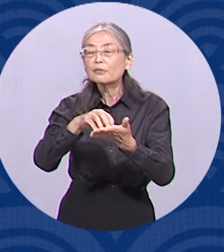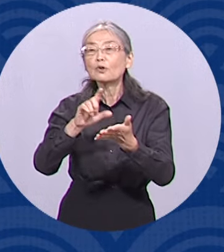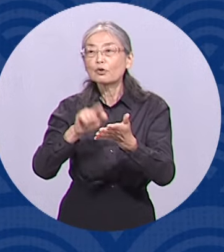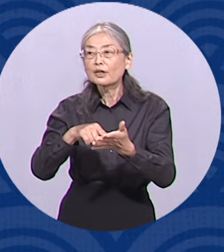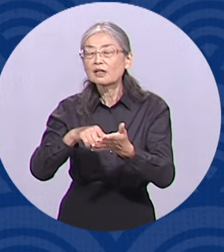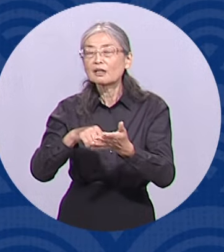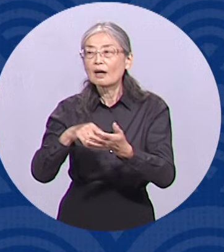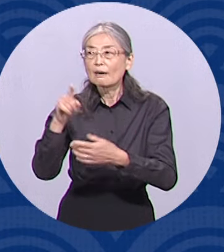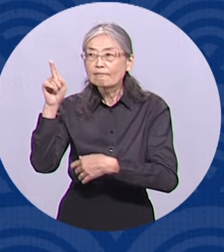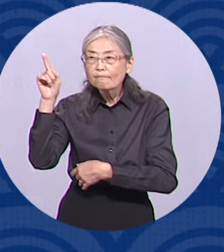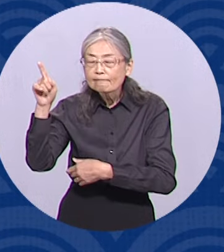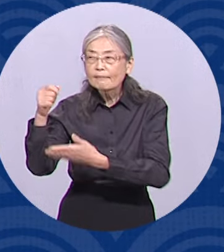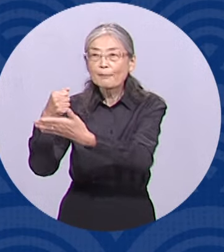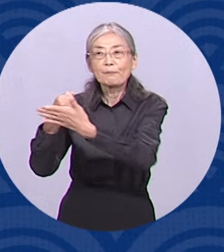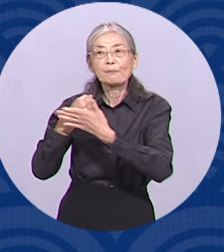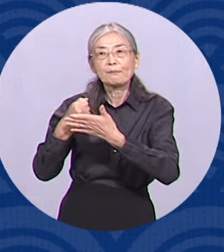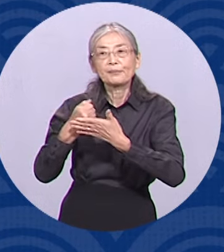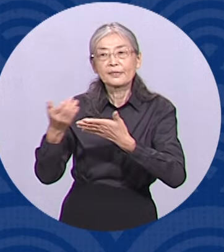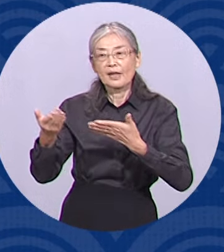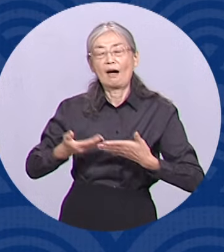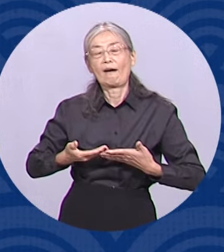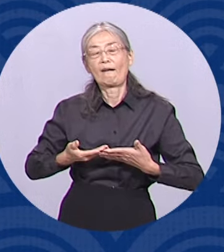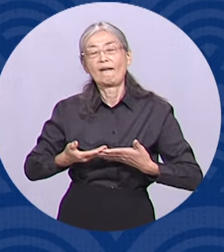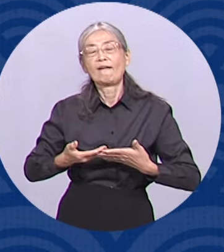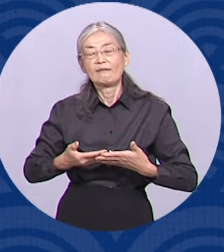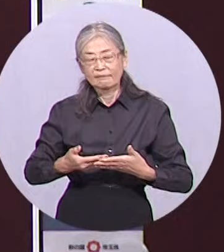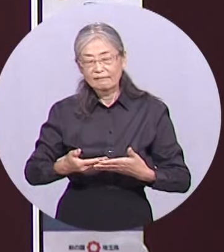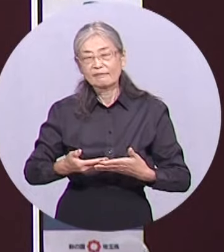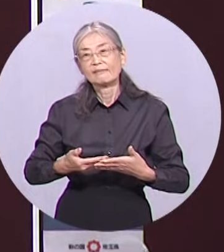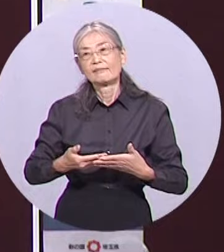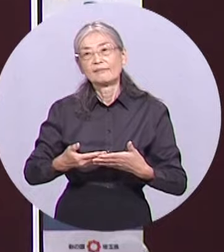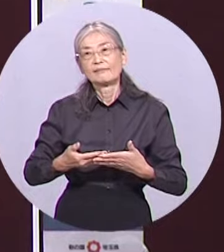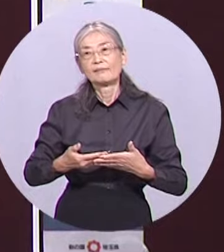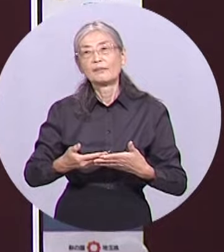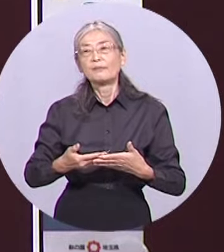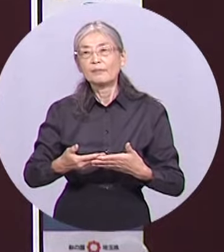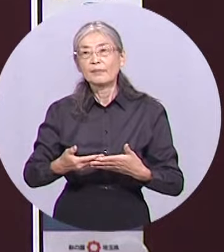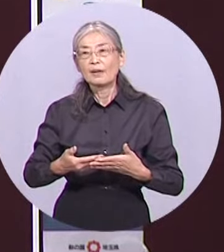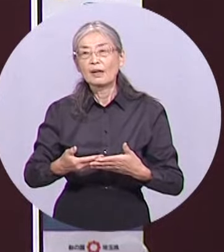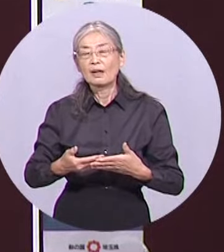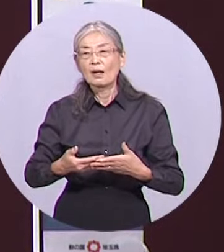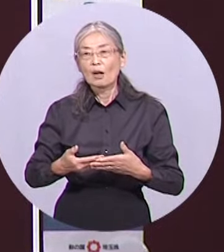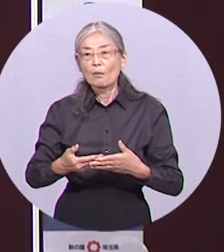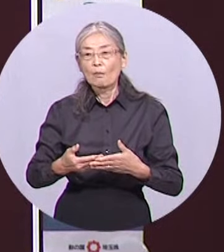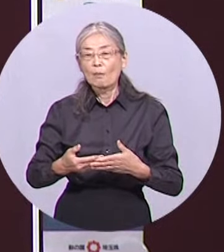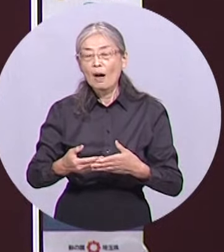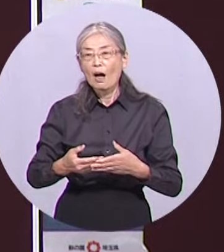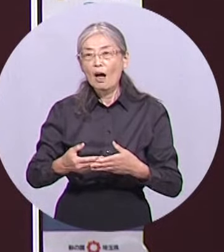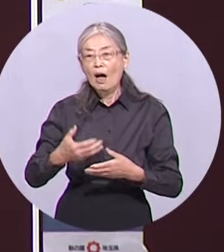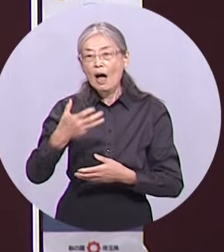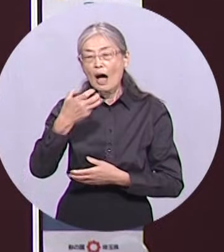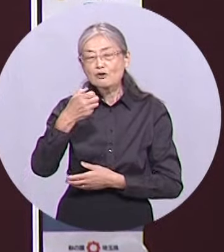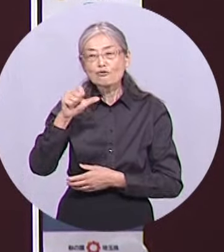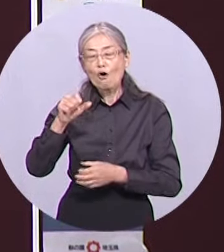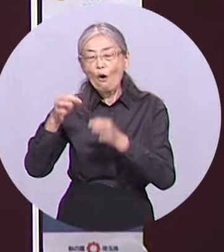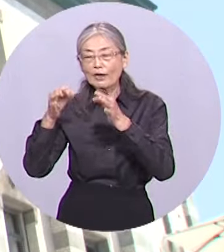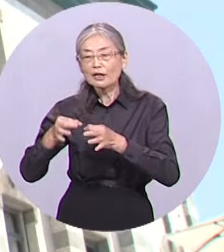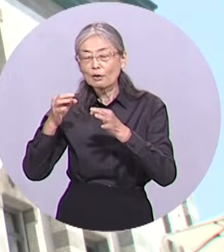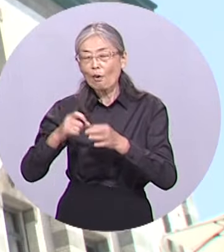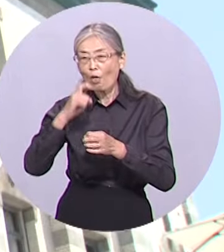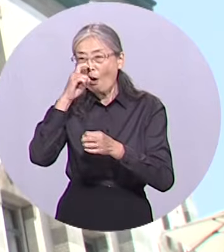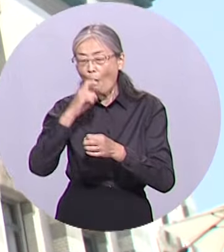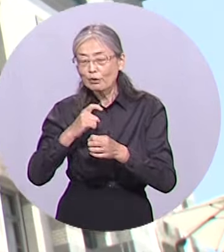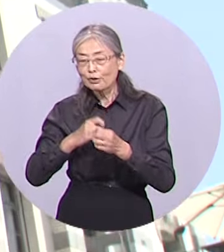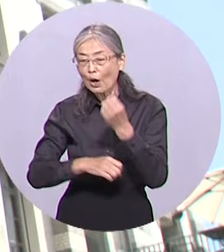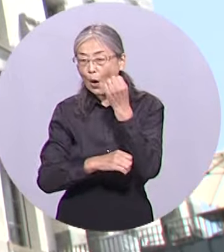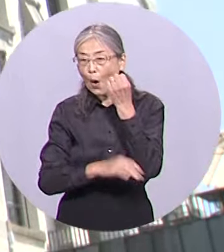渋沢翁にご尽力をいただいたということでございます。なお85銀行の旧本店というものが